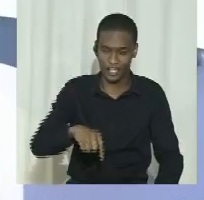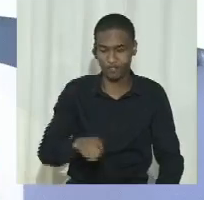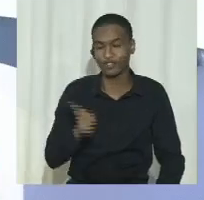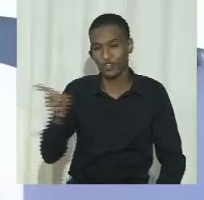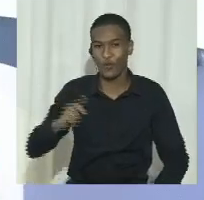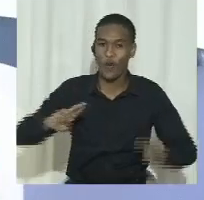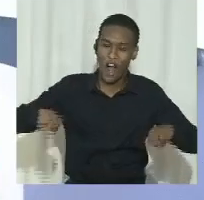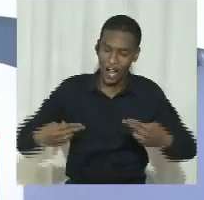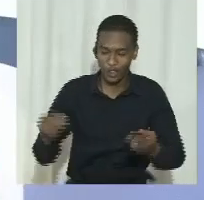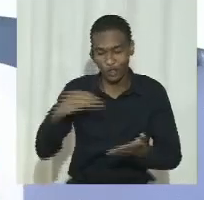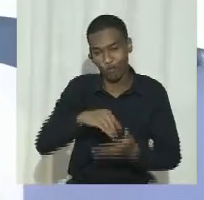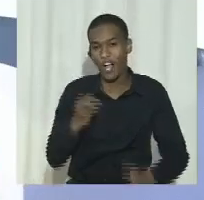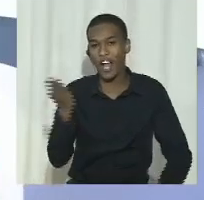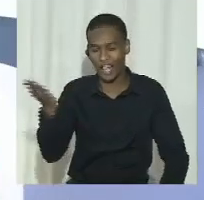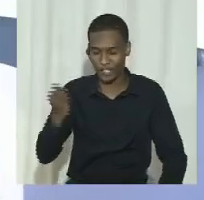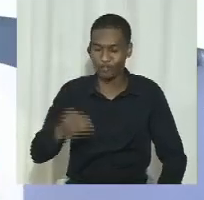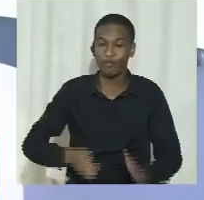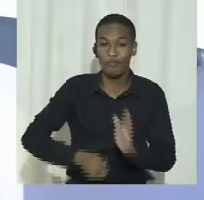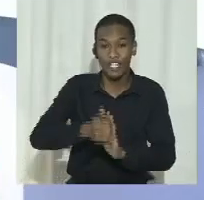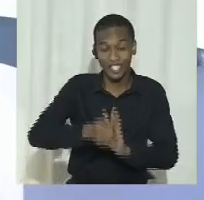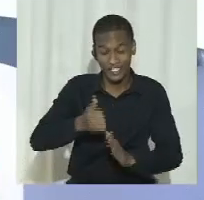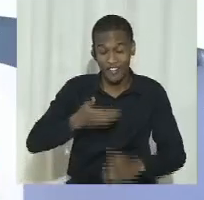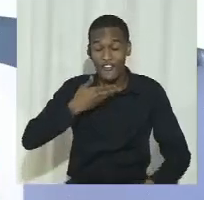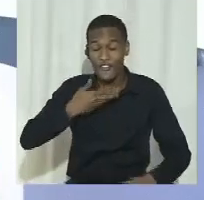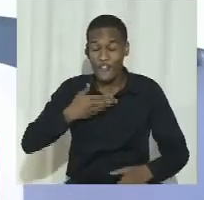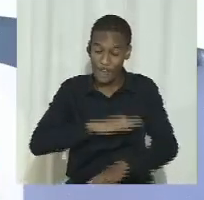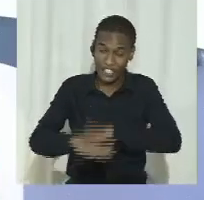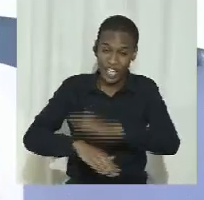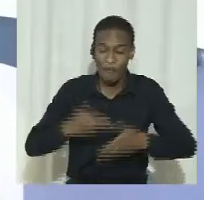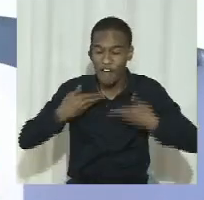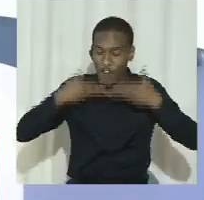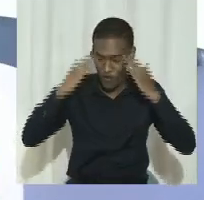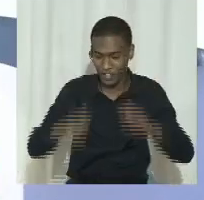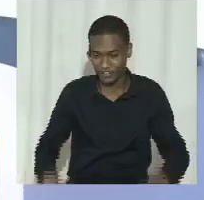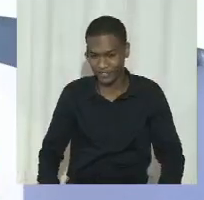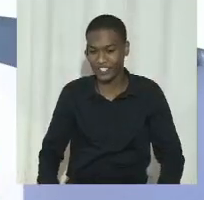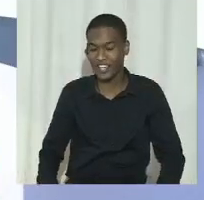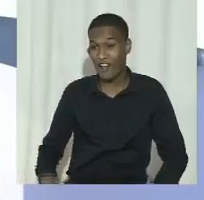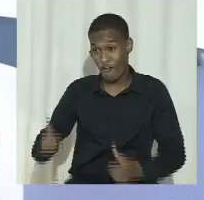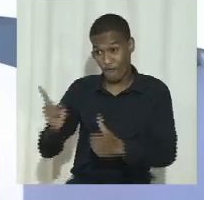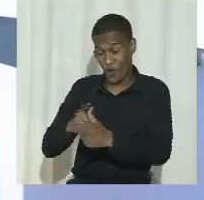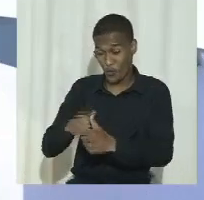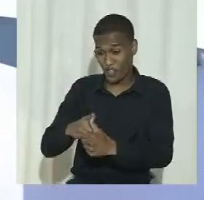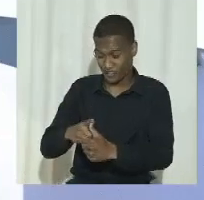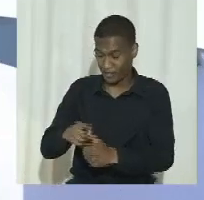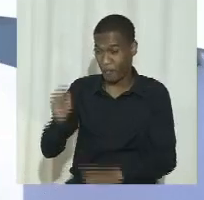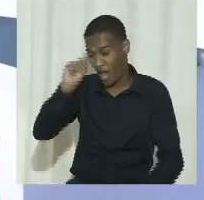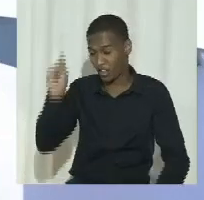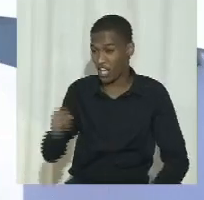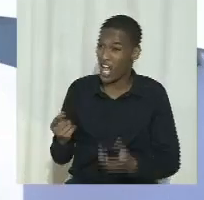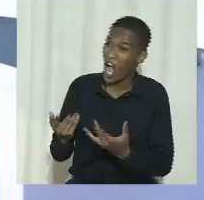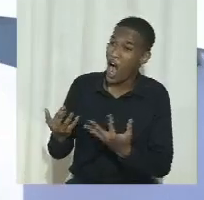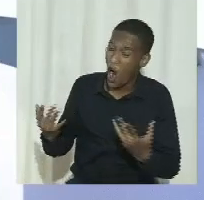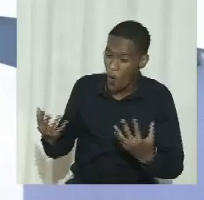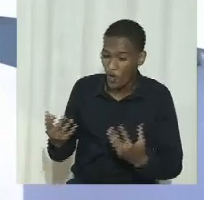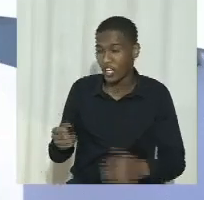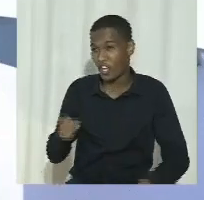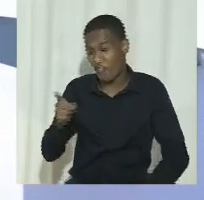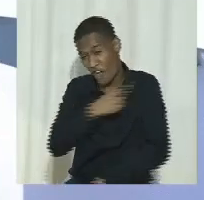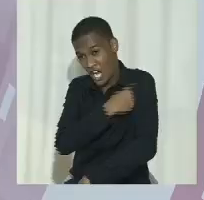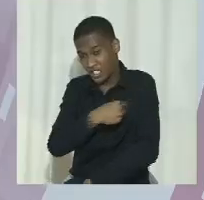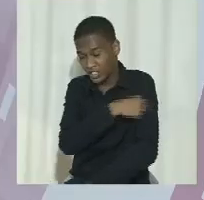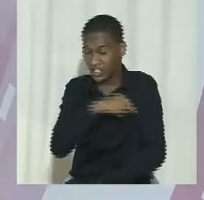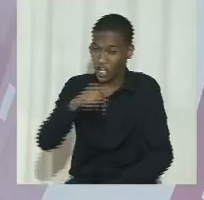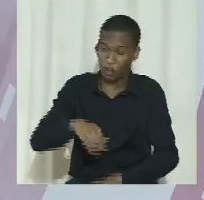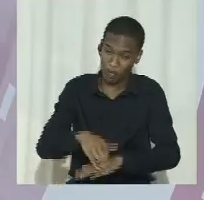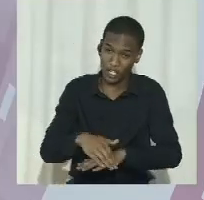antondihany ministry ny fahasalamam-bahoaka amin'izao fotoana izao fantaniko voalohany aiza ho aiza ny misy antsika amin'izao fotoana izay raha mikasika n'izay resaka vaksiny izay